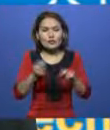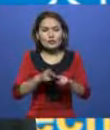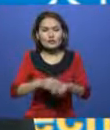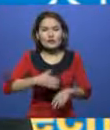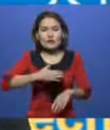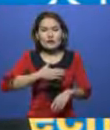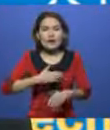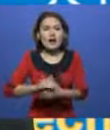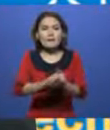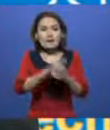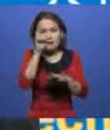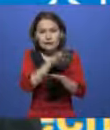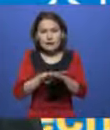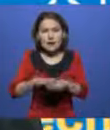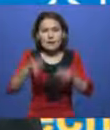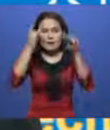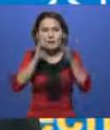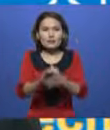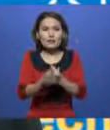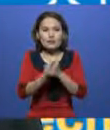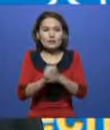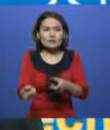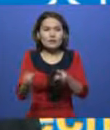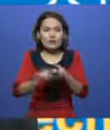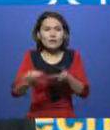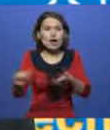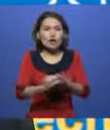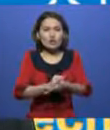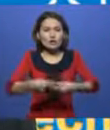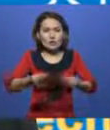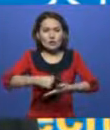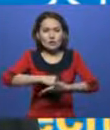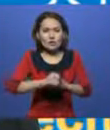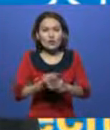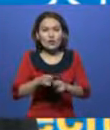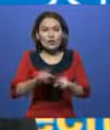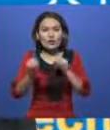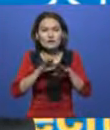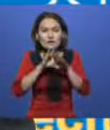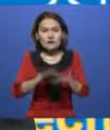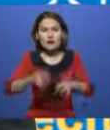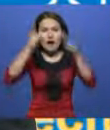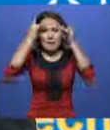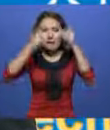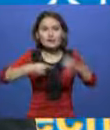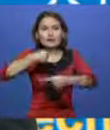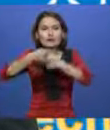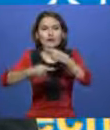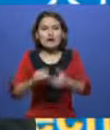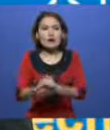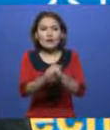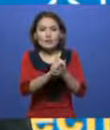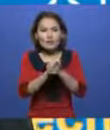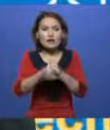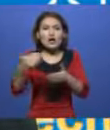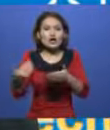бойынша елдер арасындағы мәдени байланысты нығайтуды көздейтін құжатты қабылдаймыз. Аталмыш форум аясында біздің мәдени гуманитарлық ынтымақтастығымыз